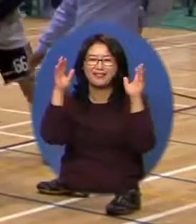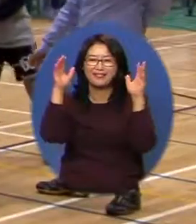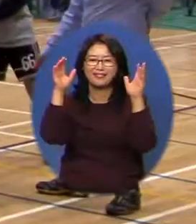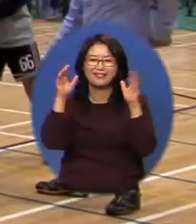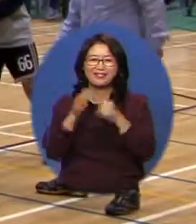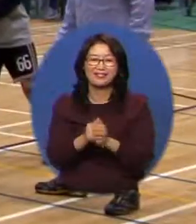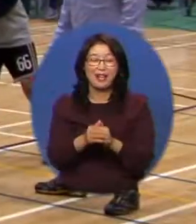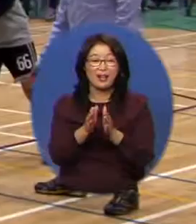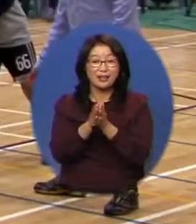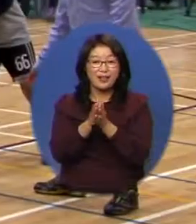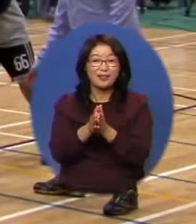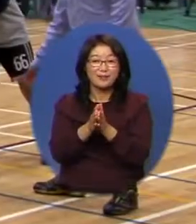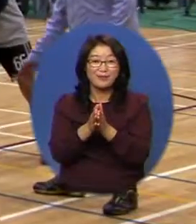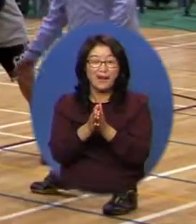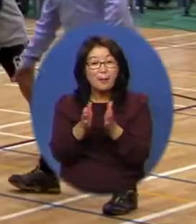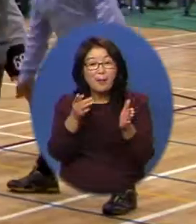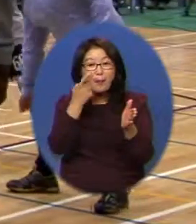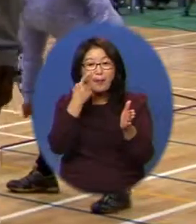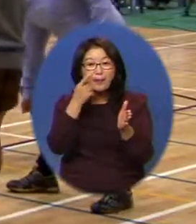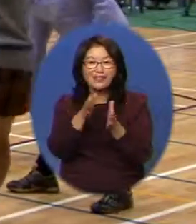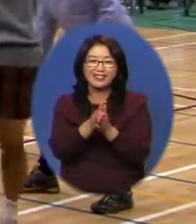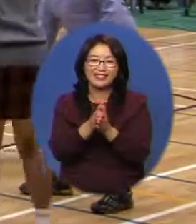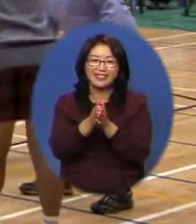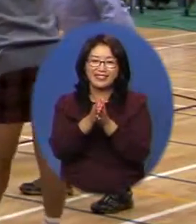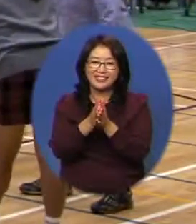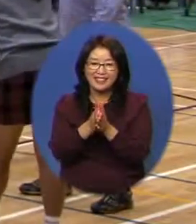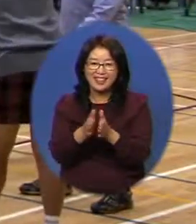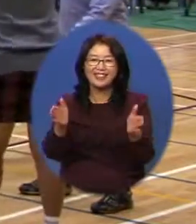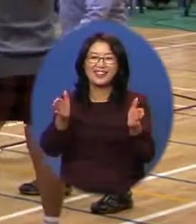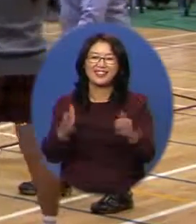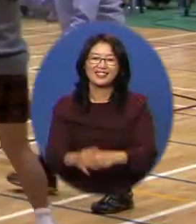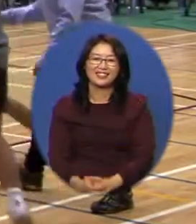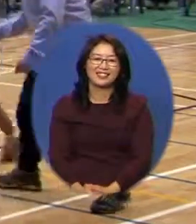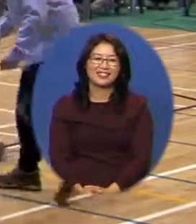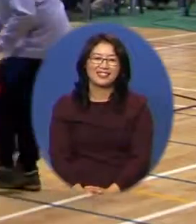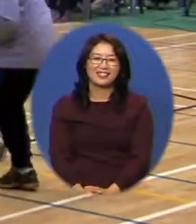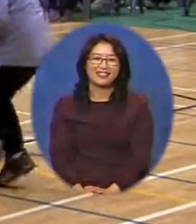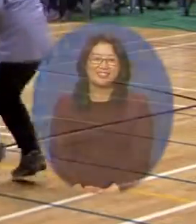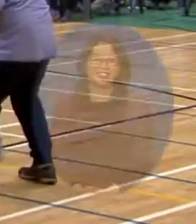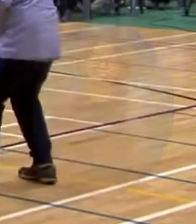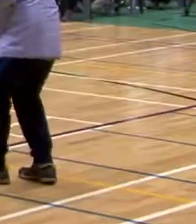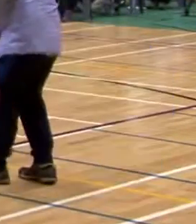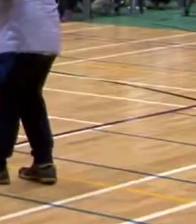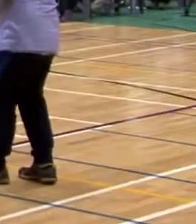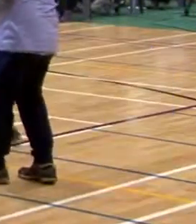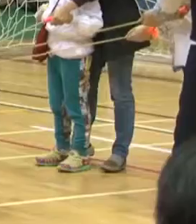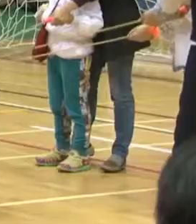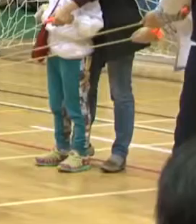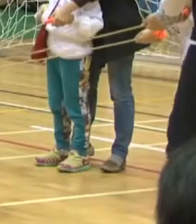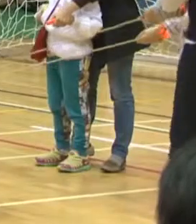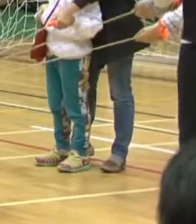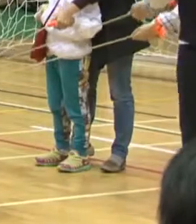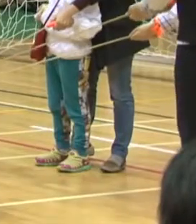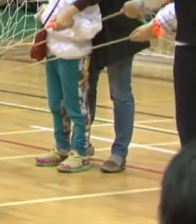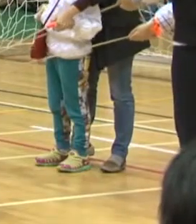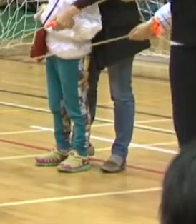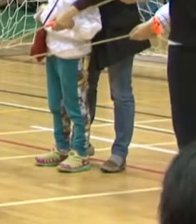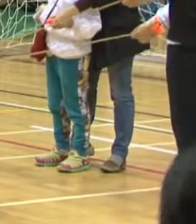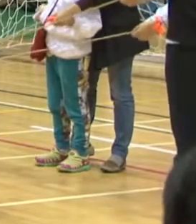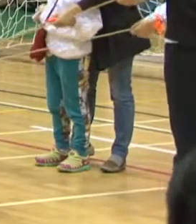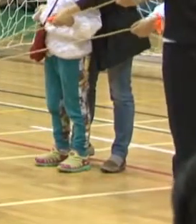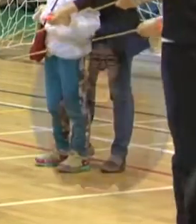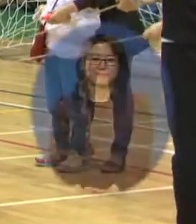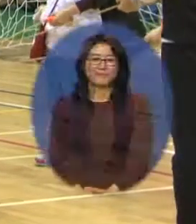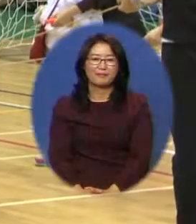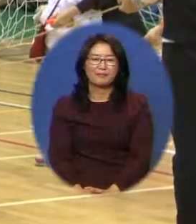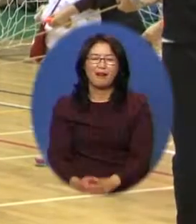준비 한번 해보는 거예요. 준비 시작. 자, 또 자, 그래도 한번 세 개 이상을